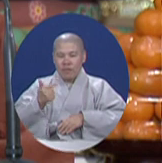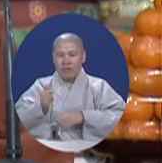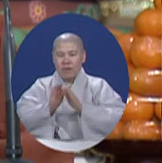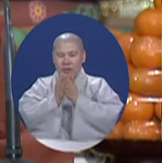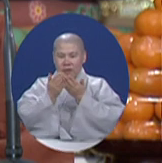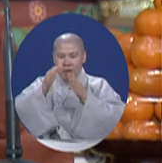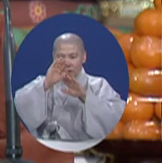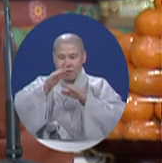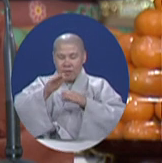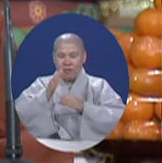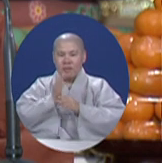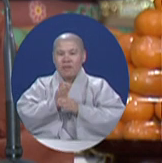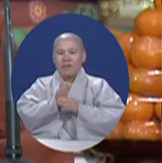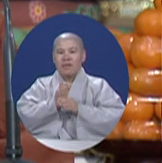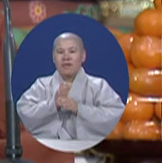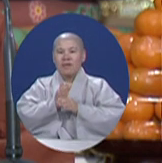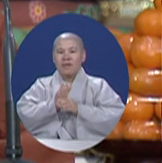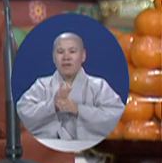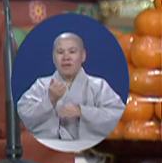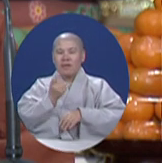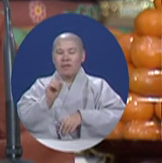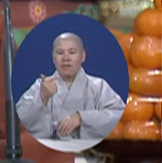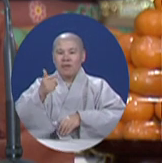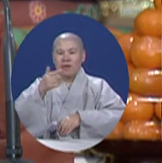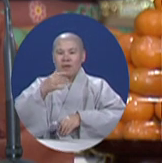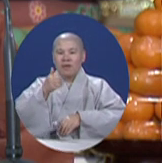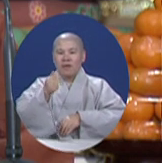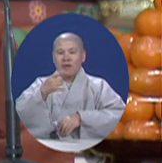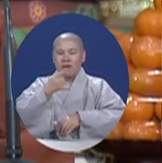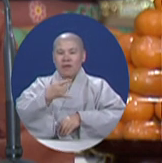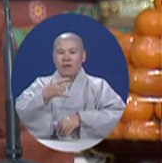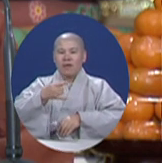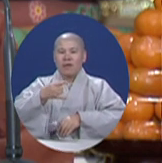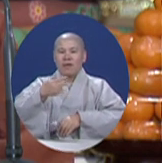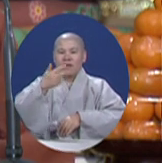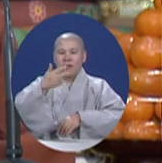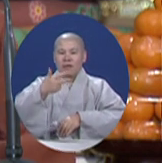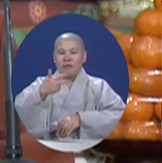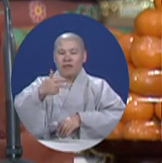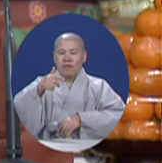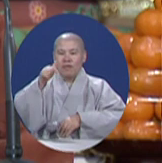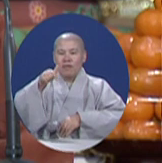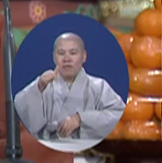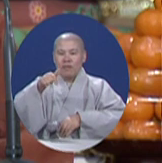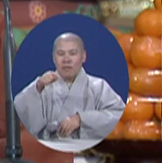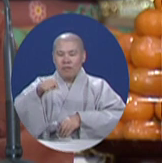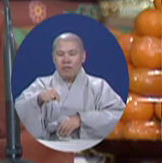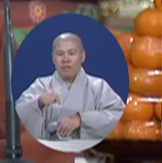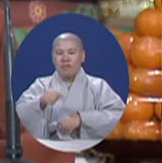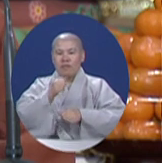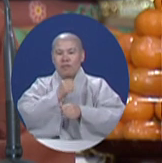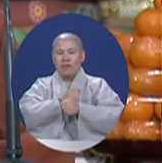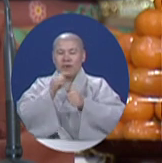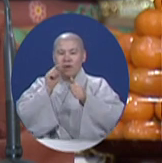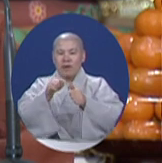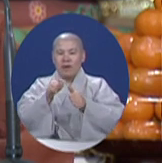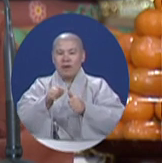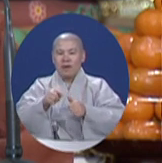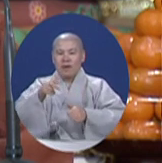게 있습니다. 관이 칠규하라, 7구멍을 막아라,